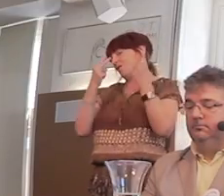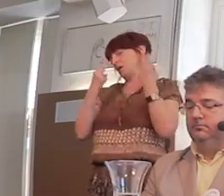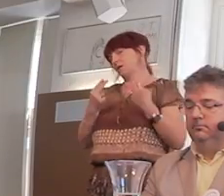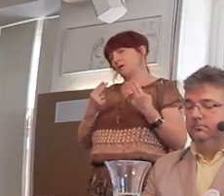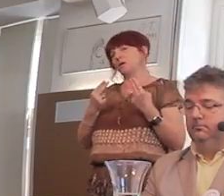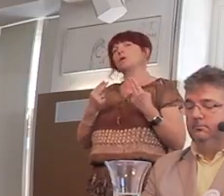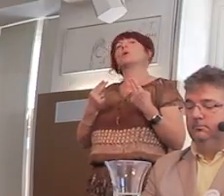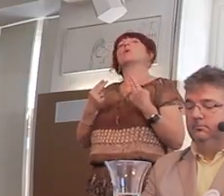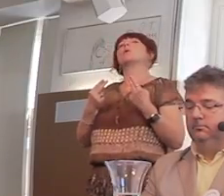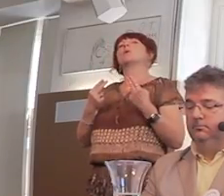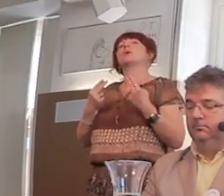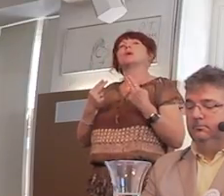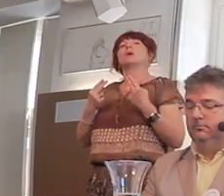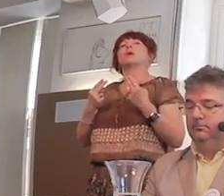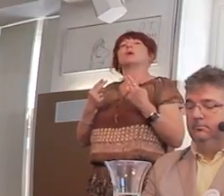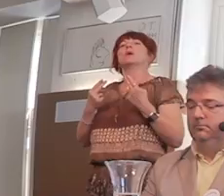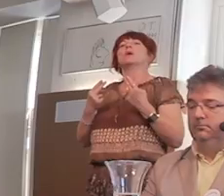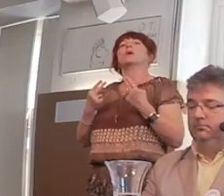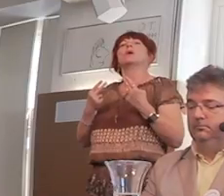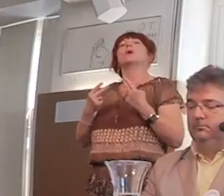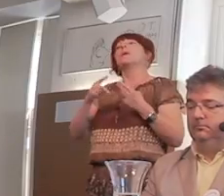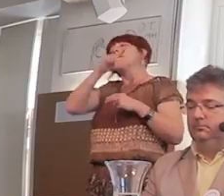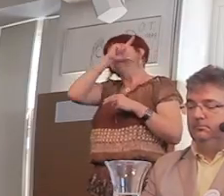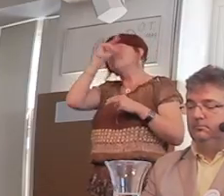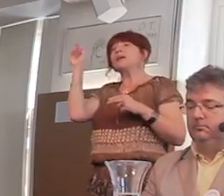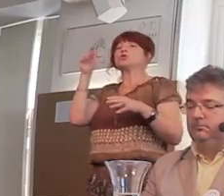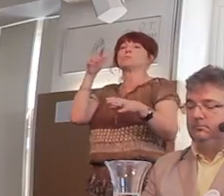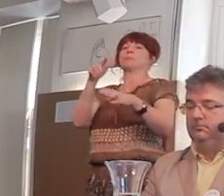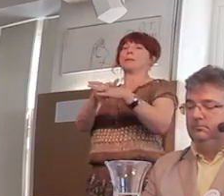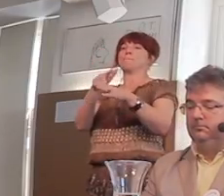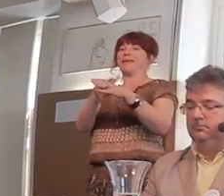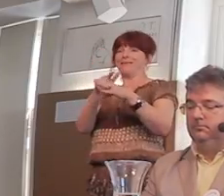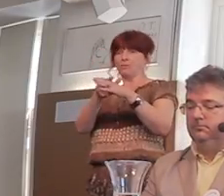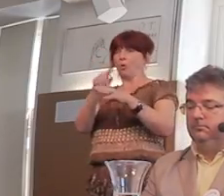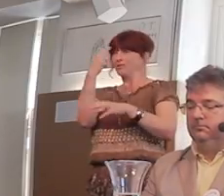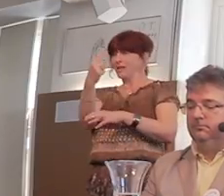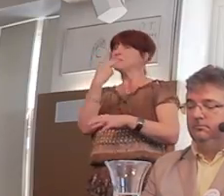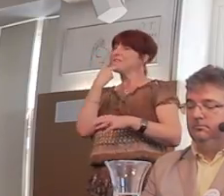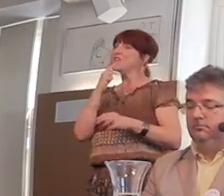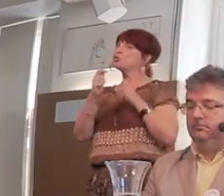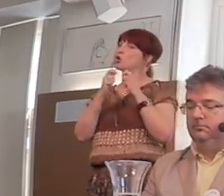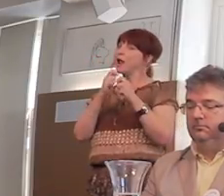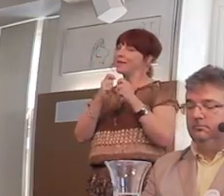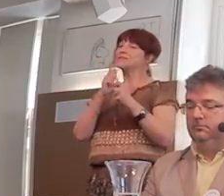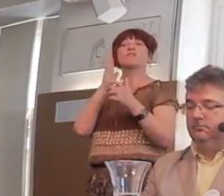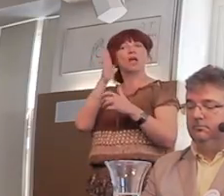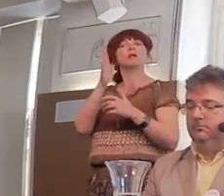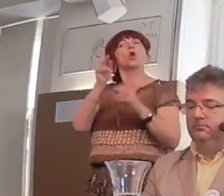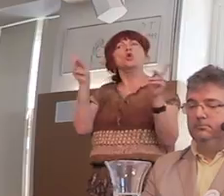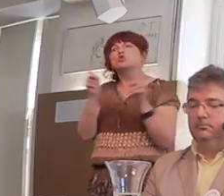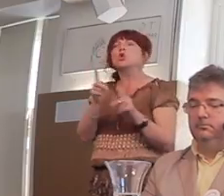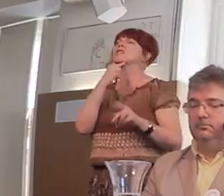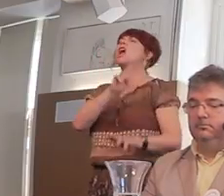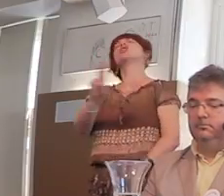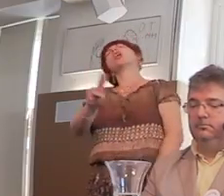muss endlich damit aufhören, Leuten mit Behinderung den Journalismusberuf auszureden. Das ist eigentlich, wenn ich